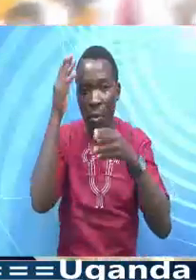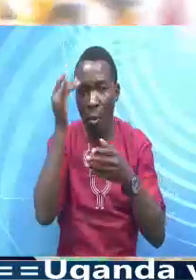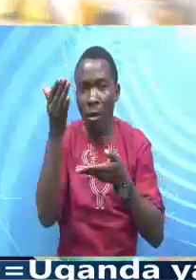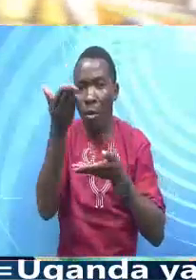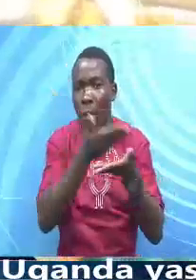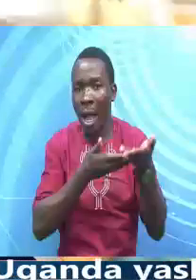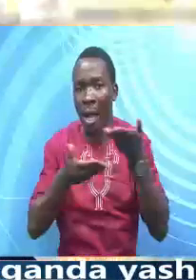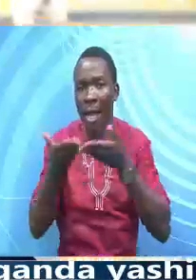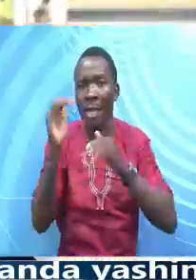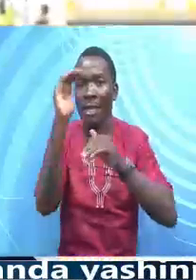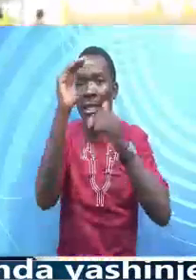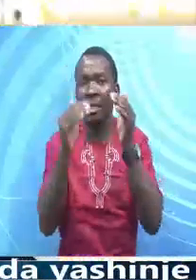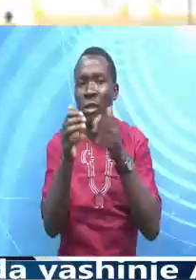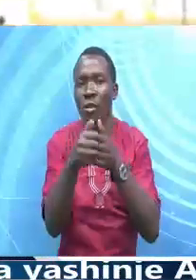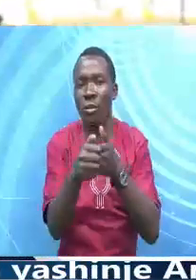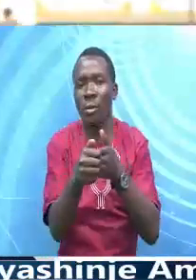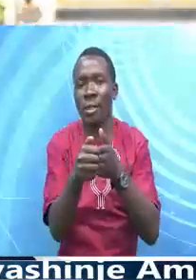mu minsi mike bizakemura